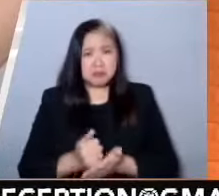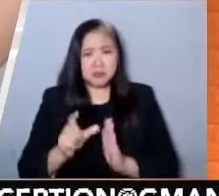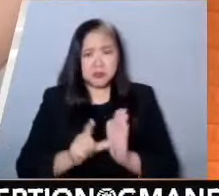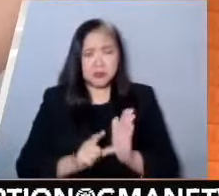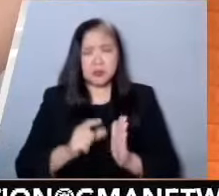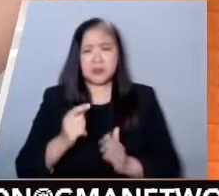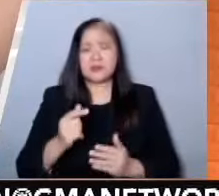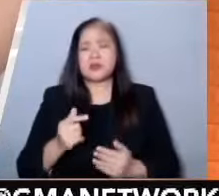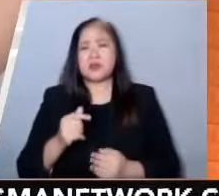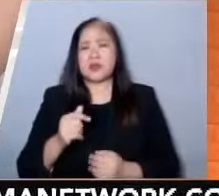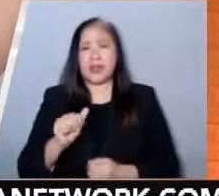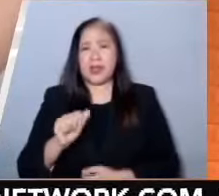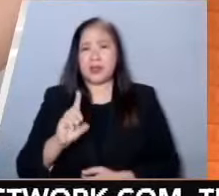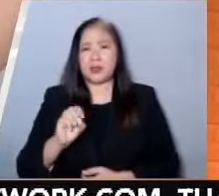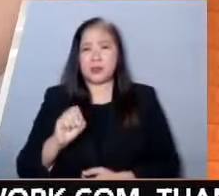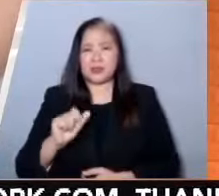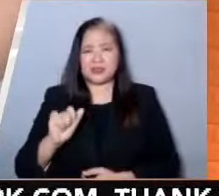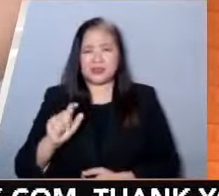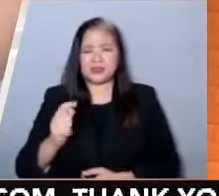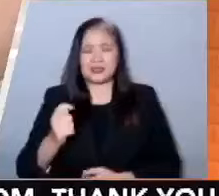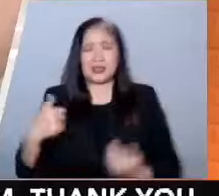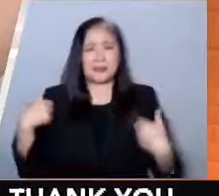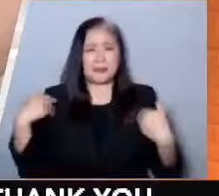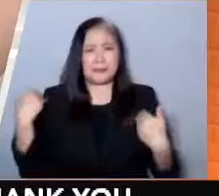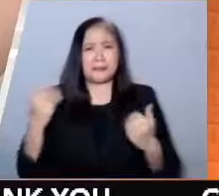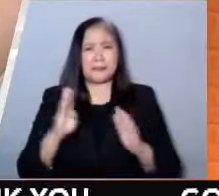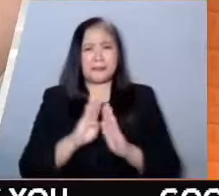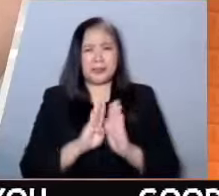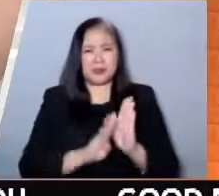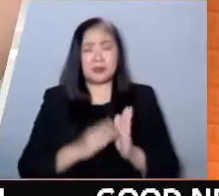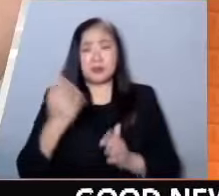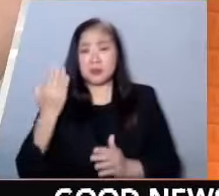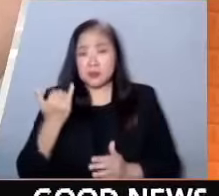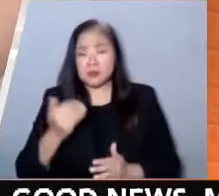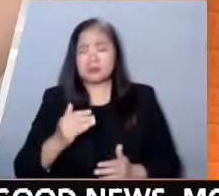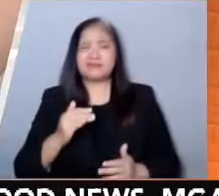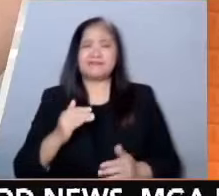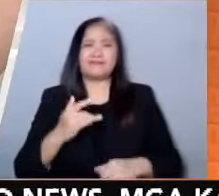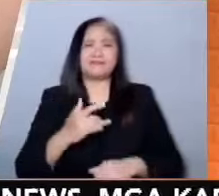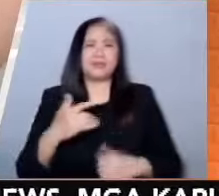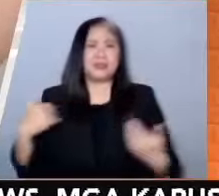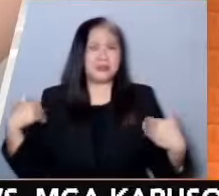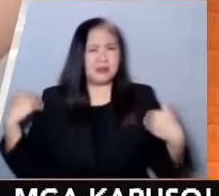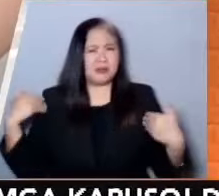dumaraming kabataan na maagang nabubuntis narito po ang aking unang